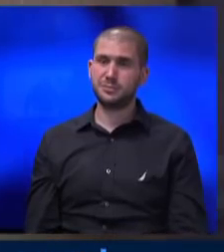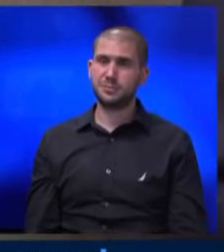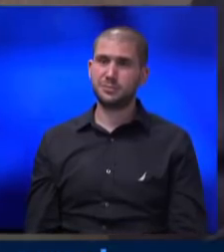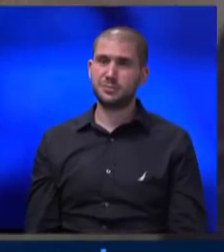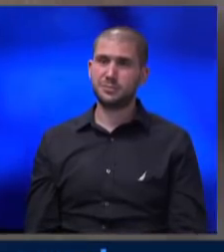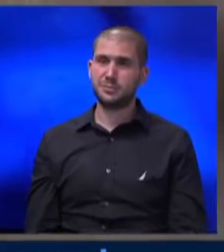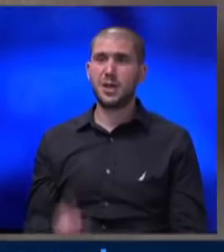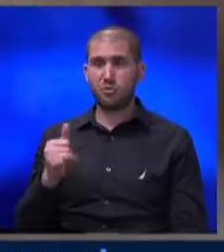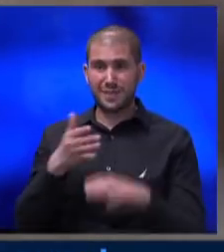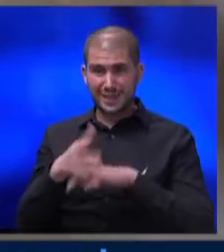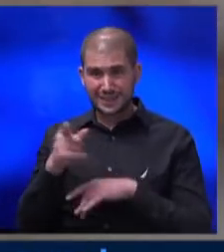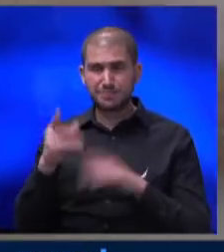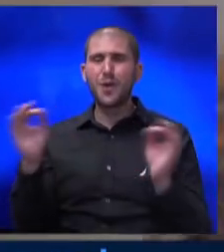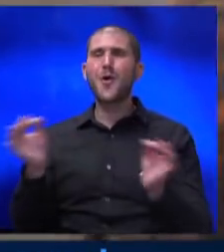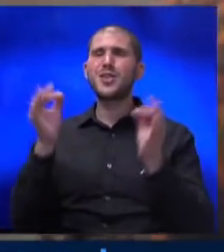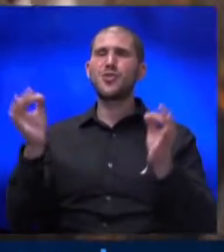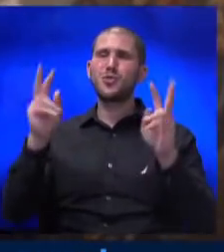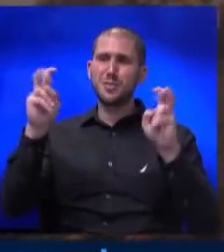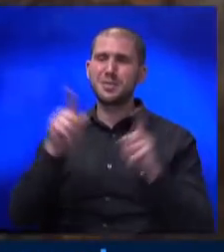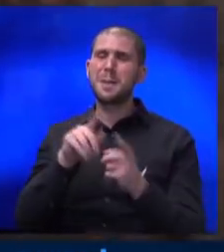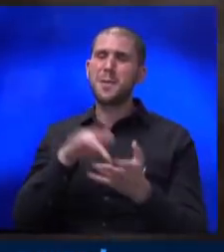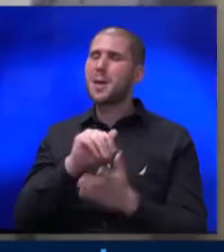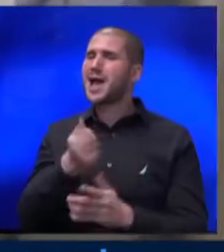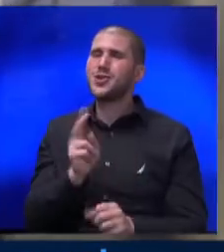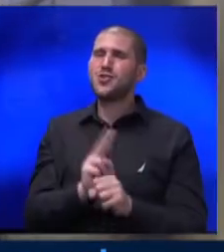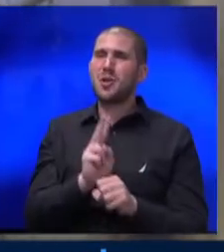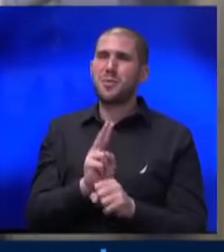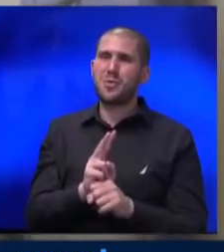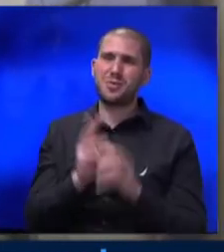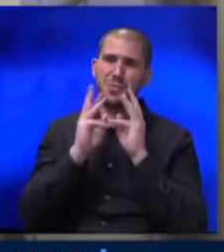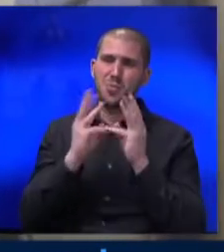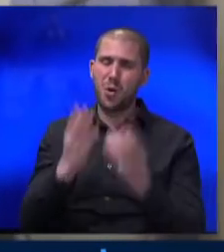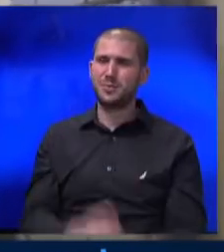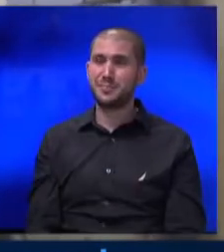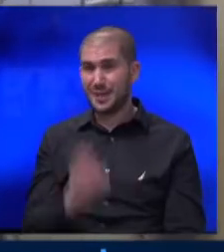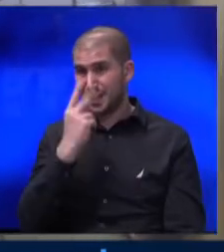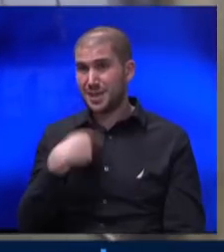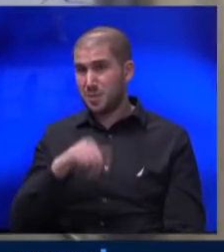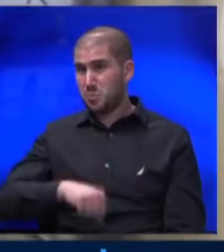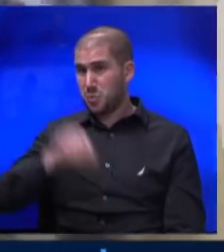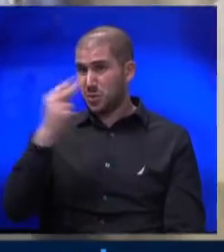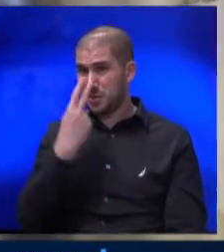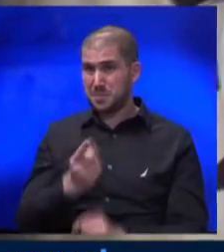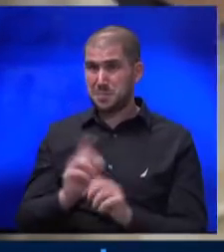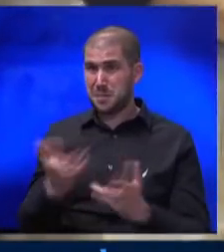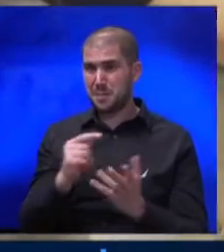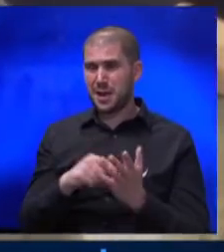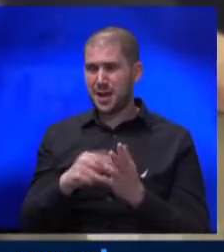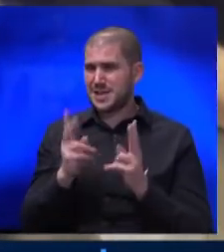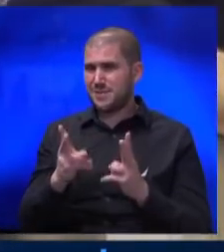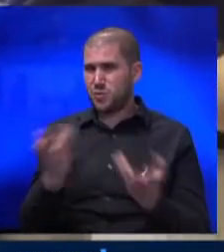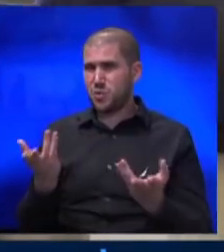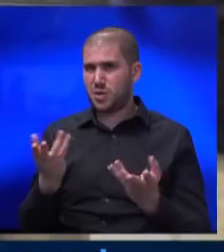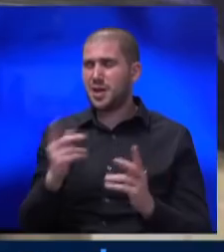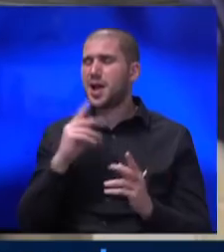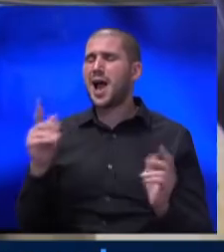עכשיו אנחנו נכנסים לקודש הקודשים, בסדר, מקום הכי שמור. וואו. תסתכלי, אני פותח, רואים מהר, כי זה קפוא הרי בחנקן